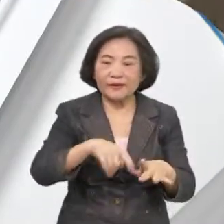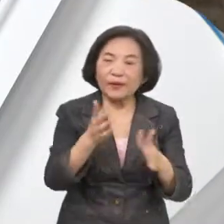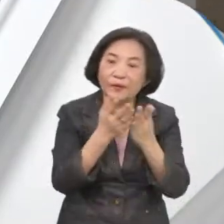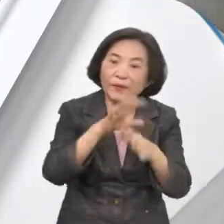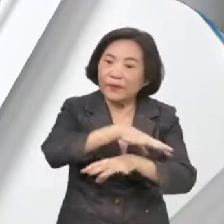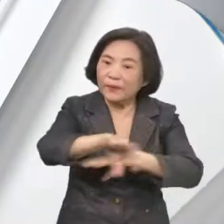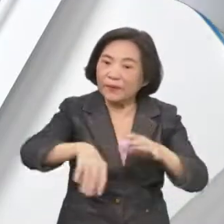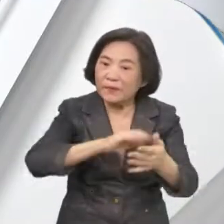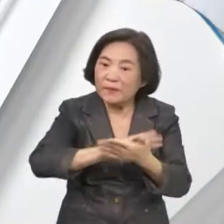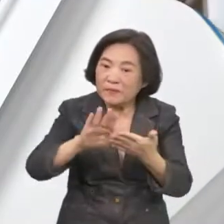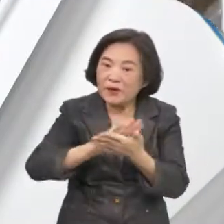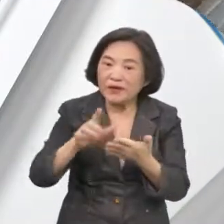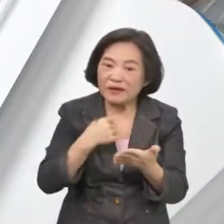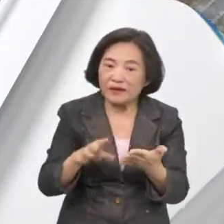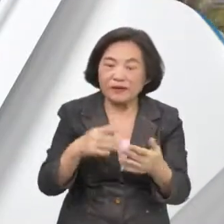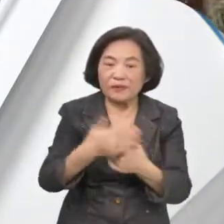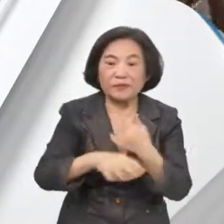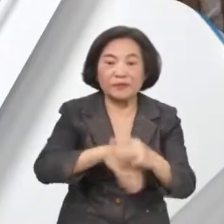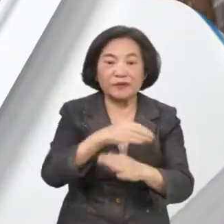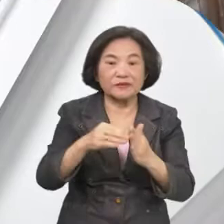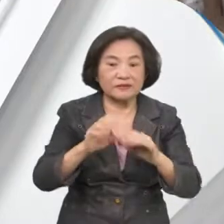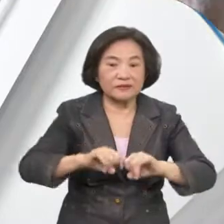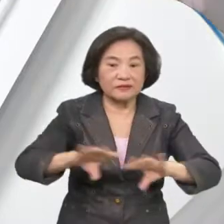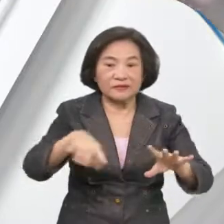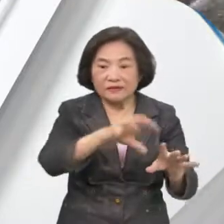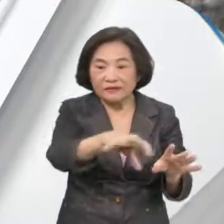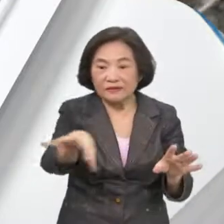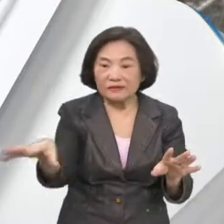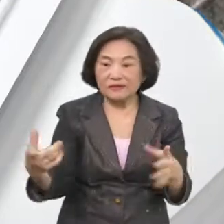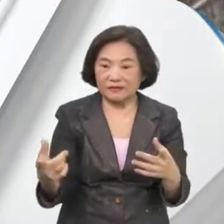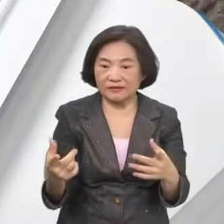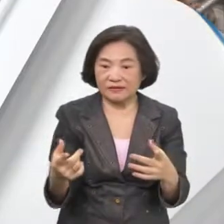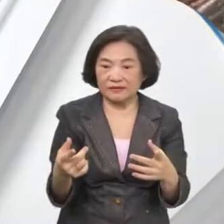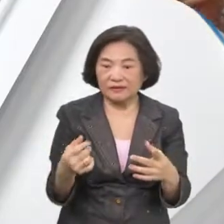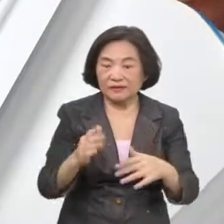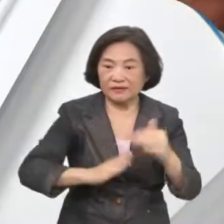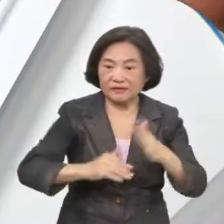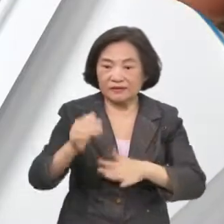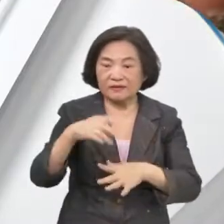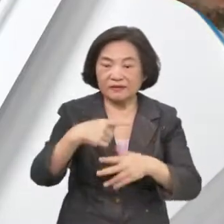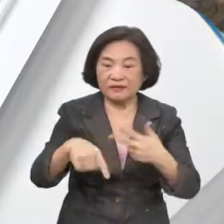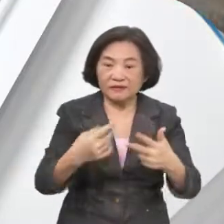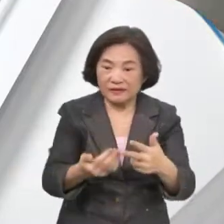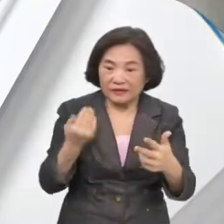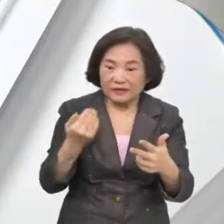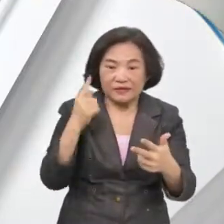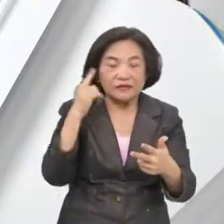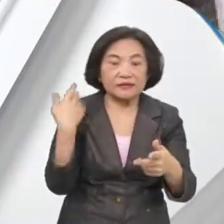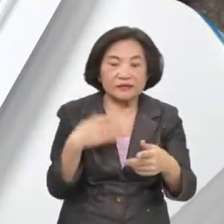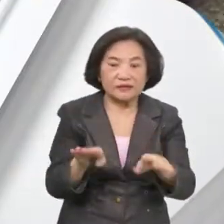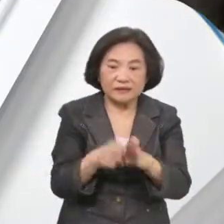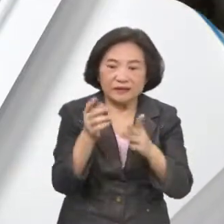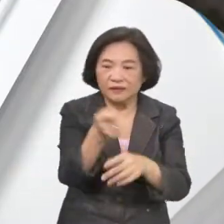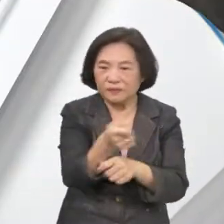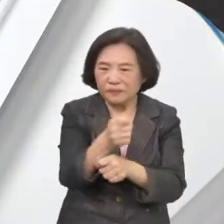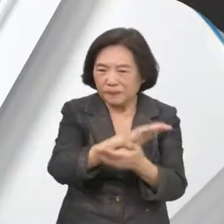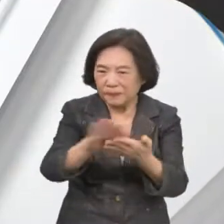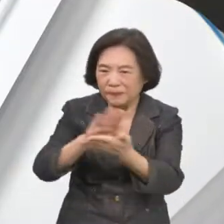课的环境。屏东县环保局结合的各乡镇市公所提开学之前一礼拜全面统一来